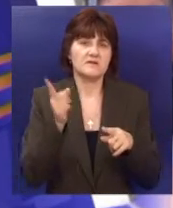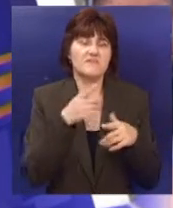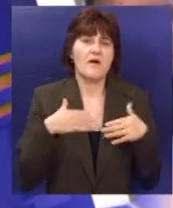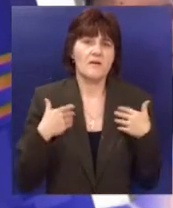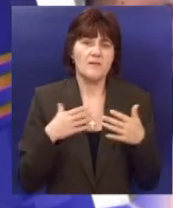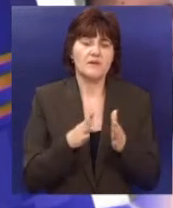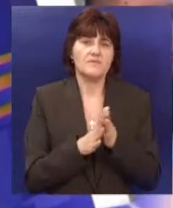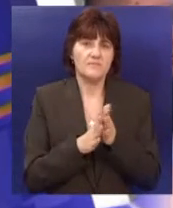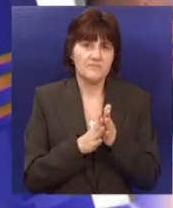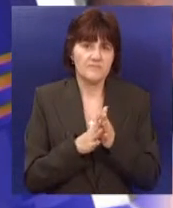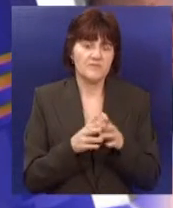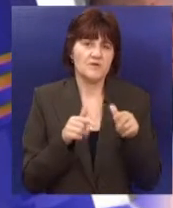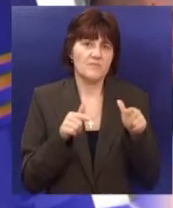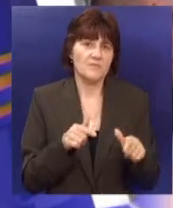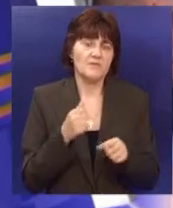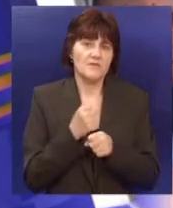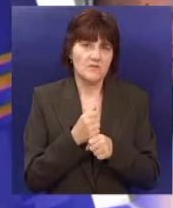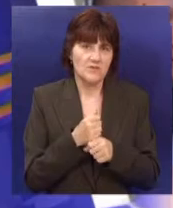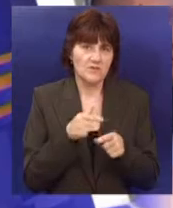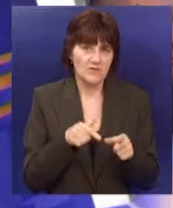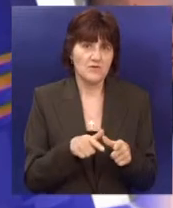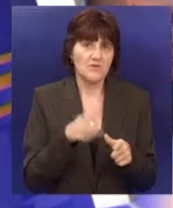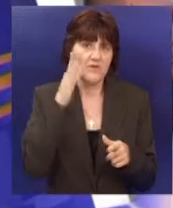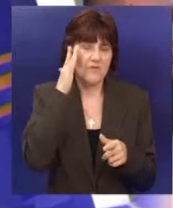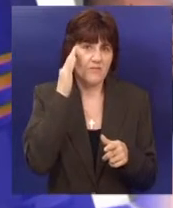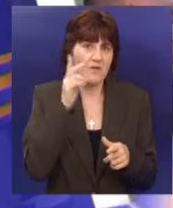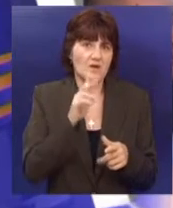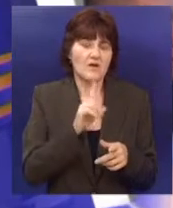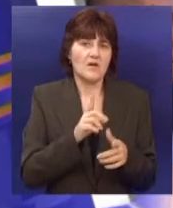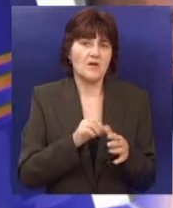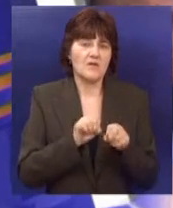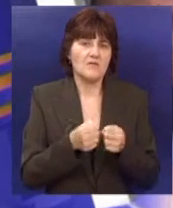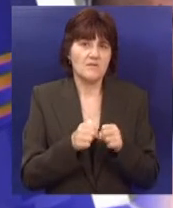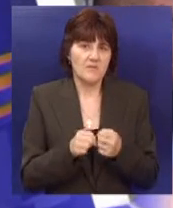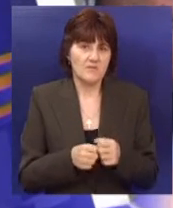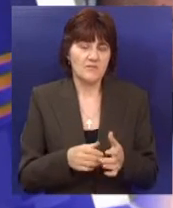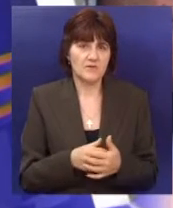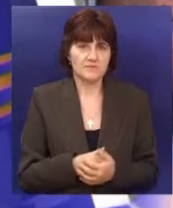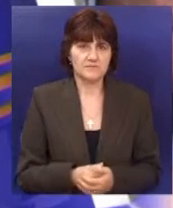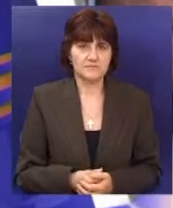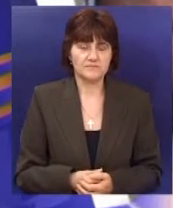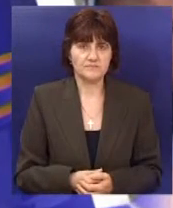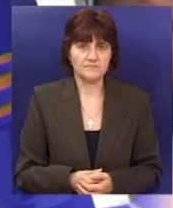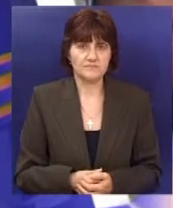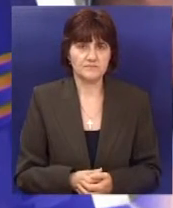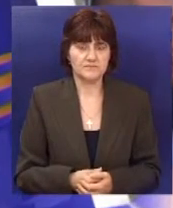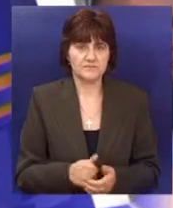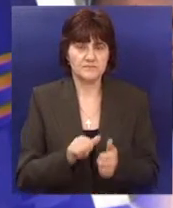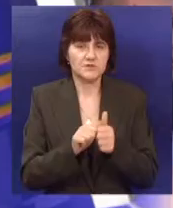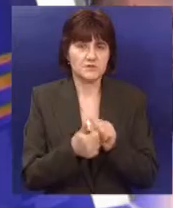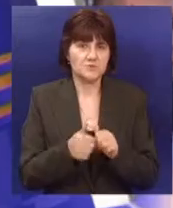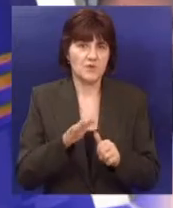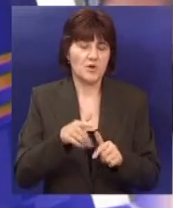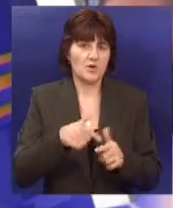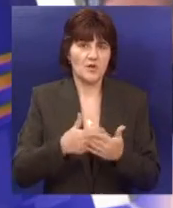kraj je da svim mladima koji žive u ovom delu grada uputim jedan apel da vode računa o ovom terenu kako bi on što duže bio na upotrebu svim zaljubljenicima